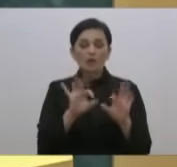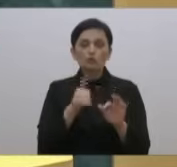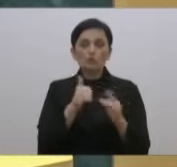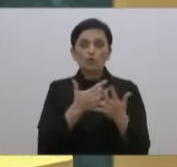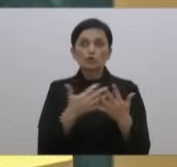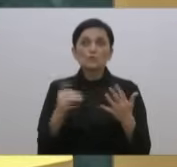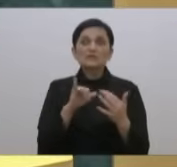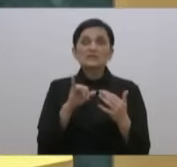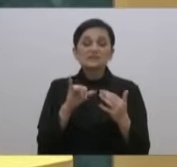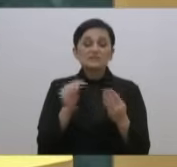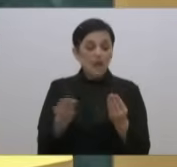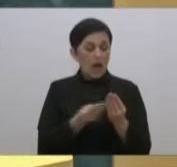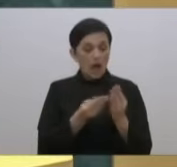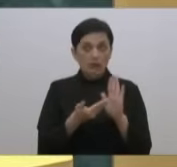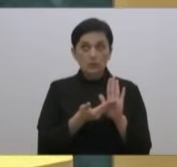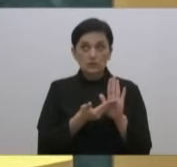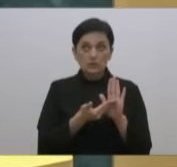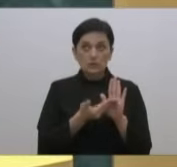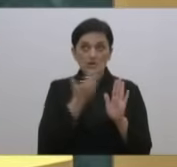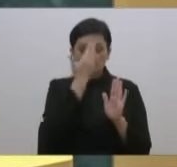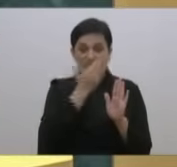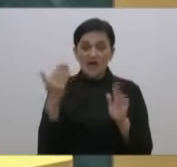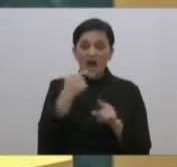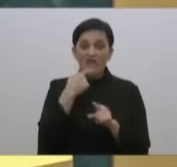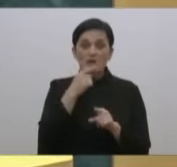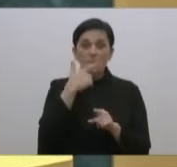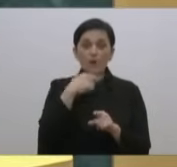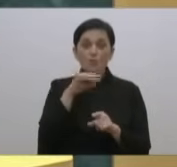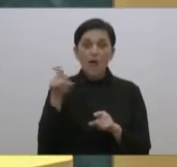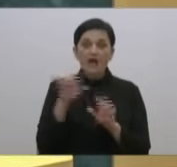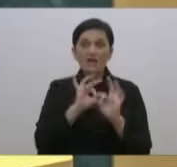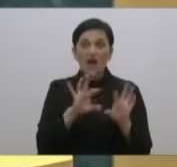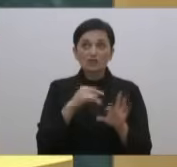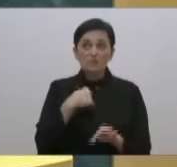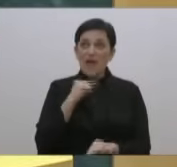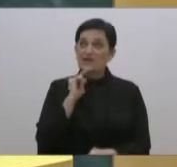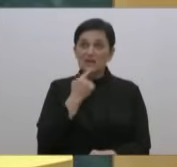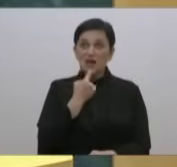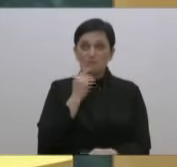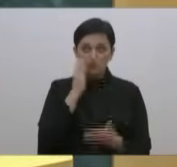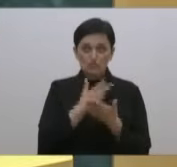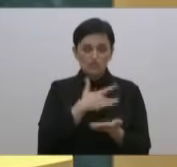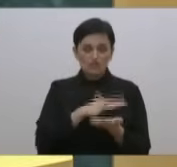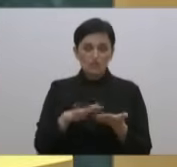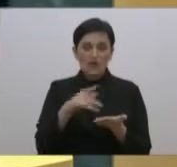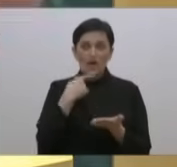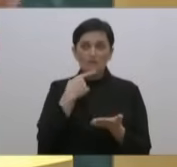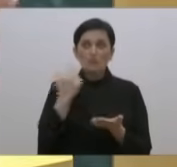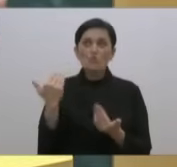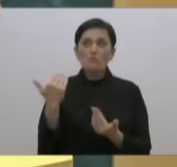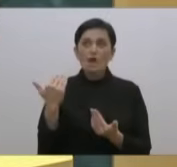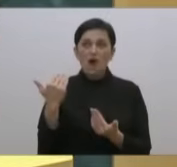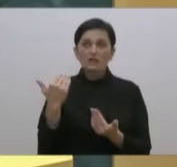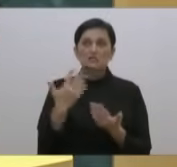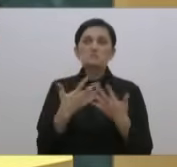და ასე შემდეგ. სად წავიღოთ? ესე სახალხო ერთ ალბათ როგორც ბატონმა პატამ ეს ყველაფერი ახსნა, ალბათ მე გამიჭირდება პირდაპირ გულწრფელად ვამბობ, იმიტომ რომ მან რა